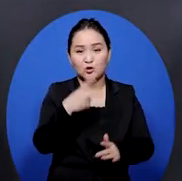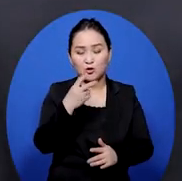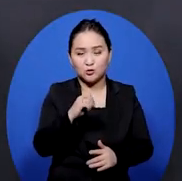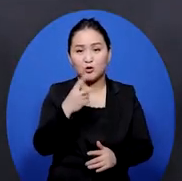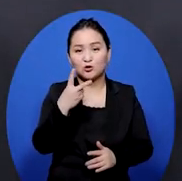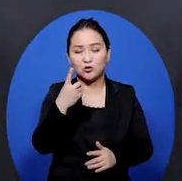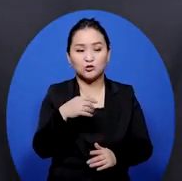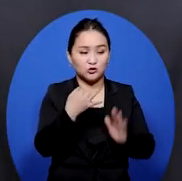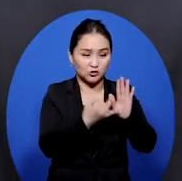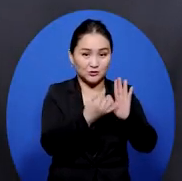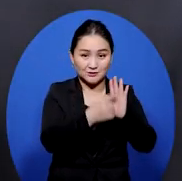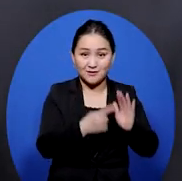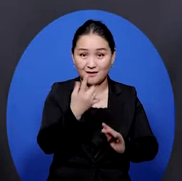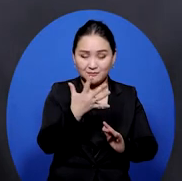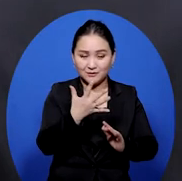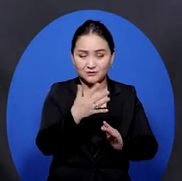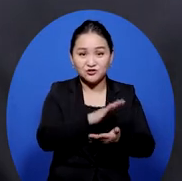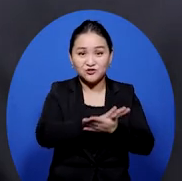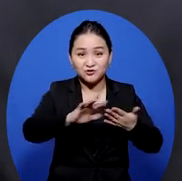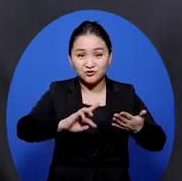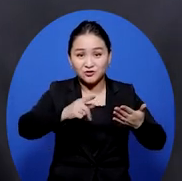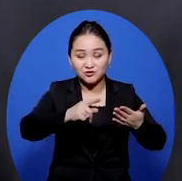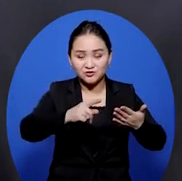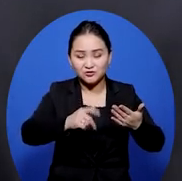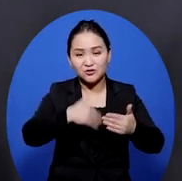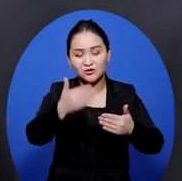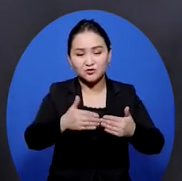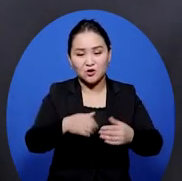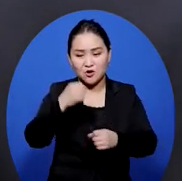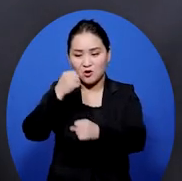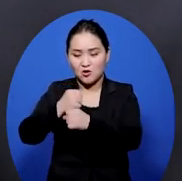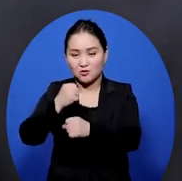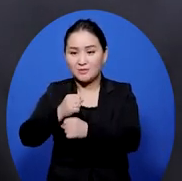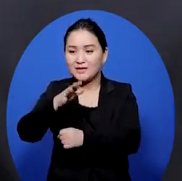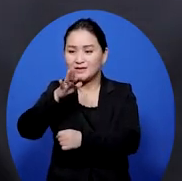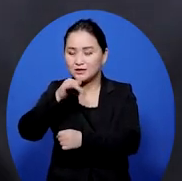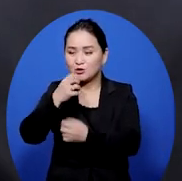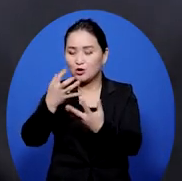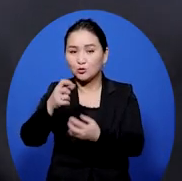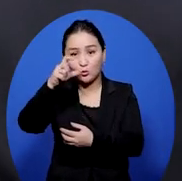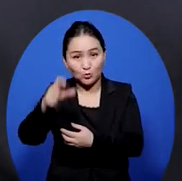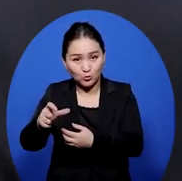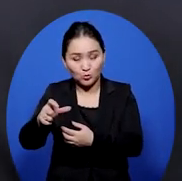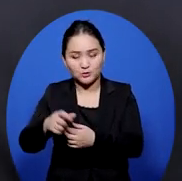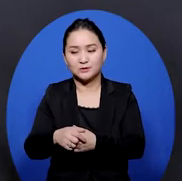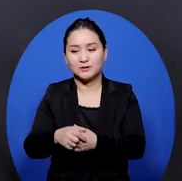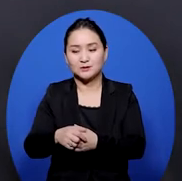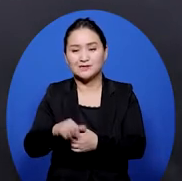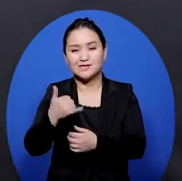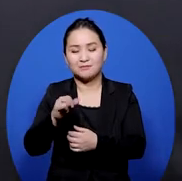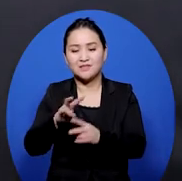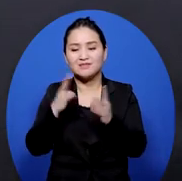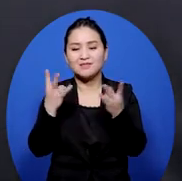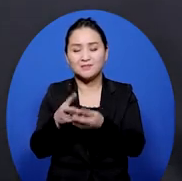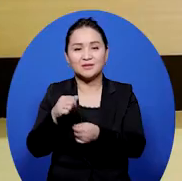7 сарын 15-нд хэрэгжсэнс хойш хөдөлмөрийн насны олон хүн амтаа. За зарим нь одоо нийгмийн даатгал төлөөд